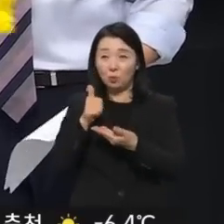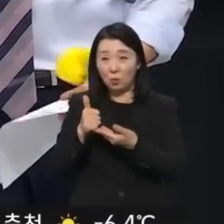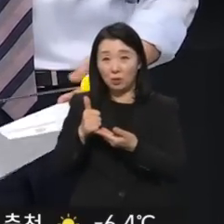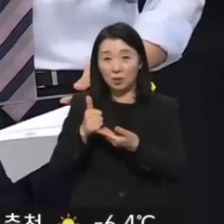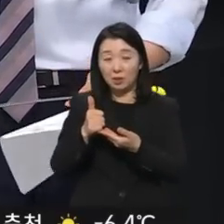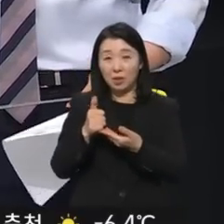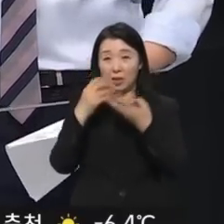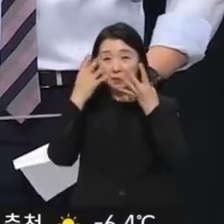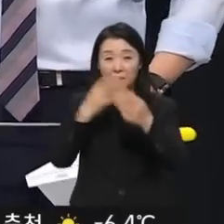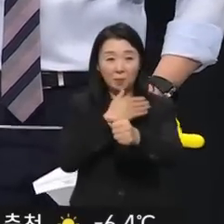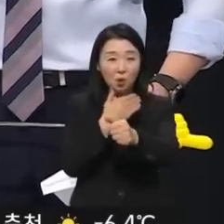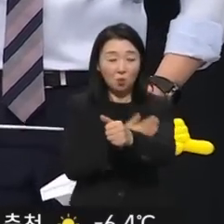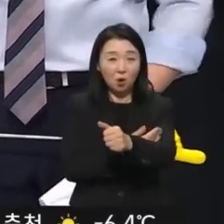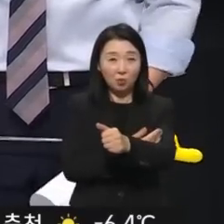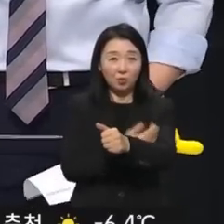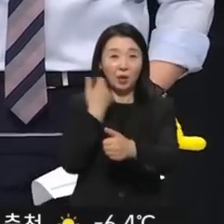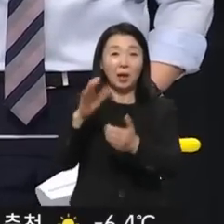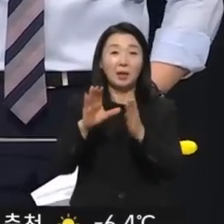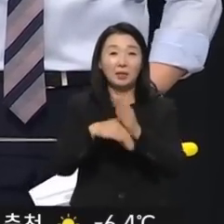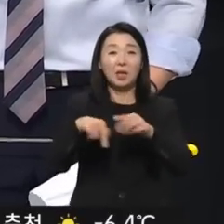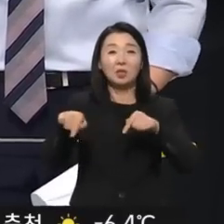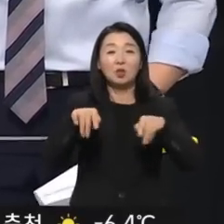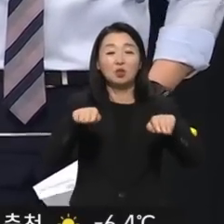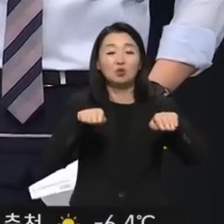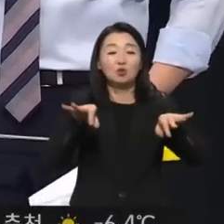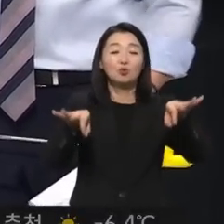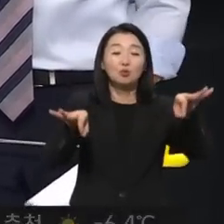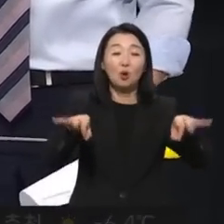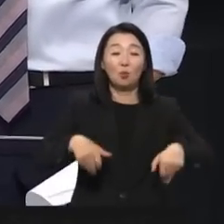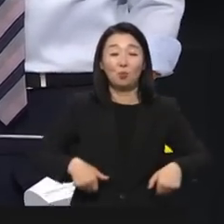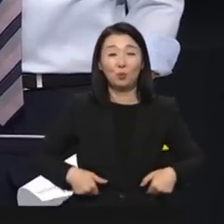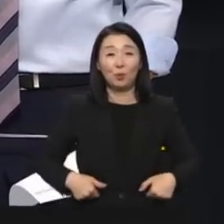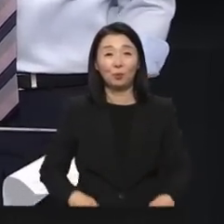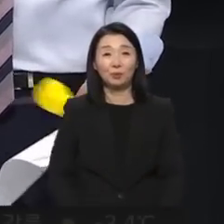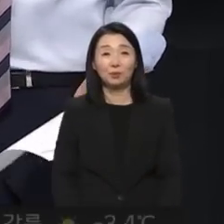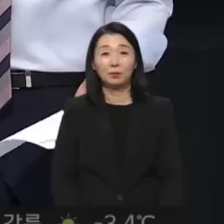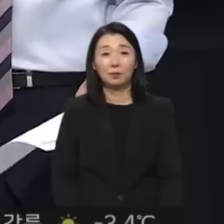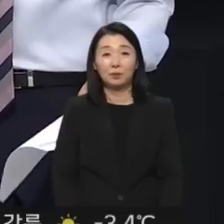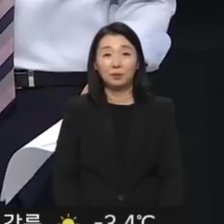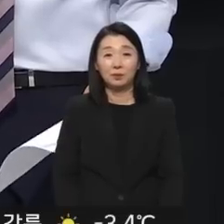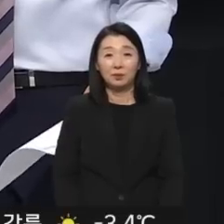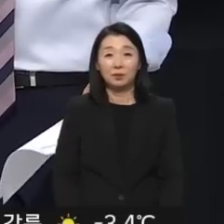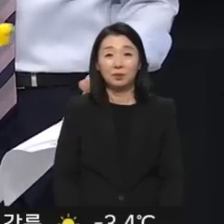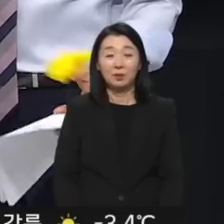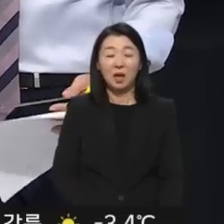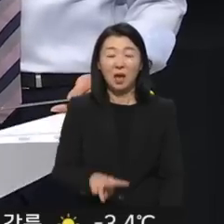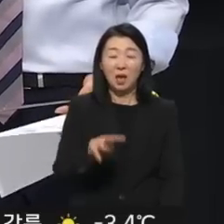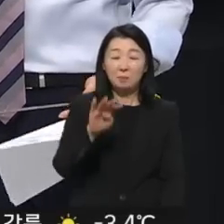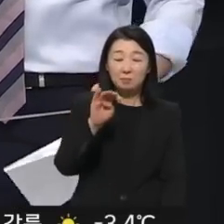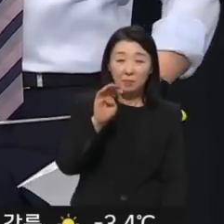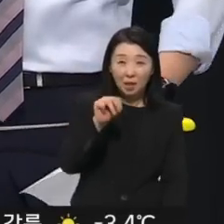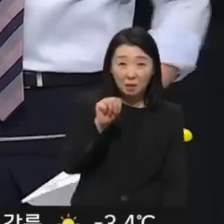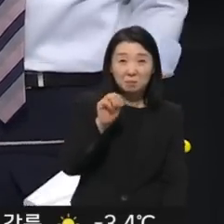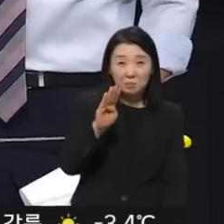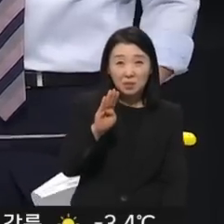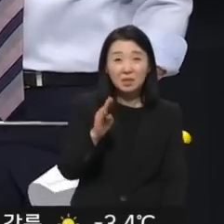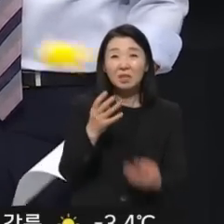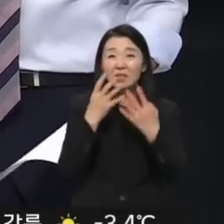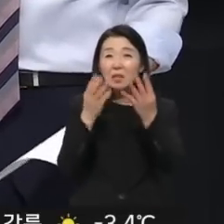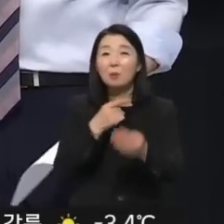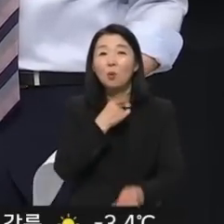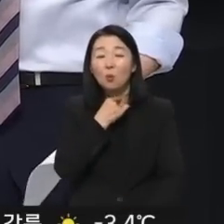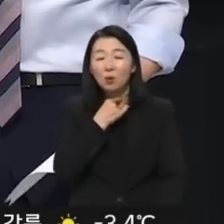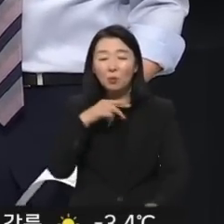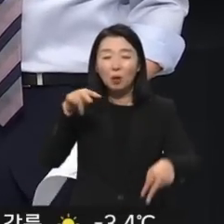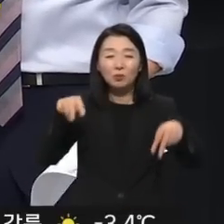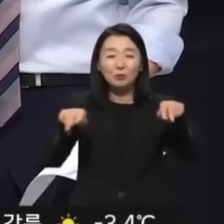사면권을 행사할 때는 늘 정치적 균형을 고려할 수밖에 없기 때문인데요. 여권에서는 MB의 사면을 바라고 있죠. 이